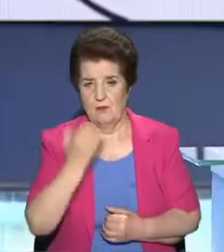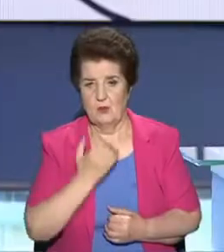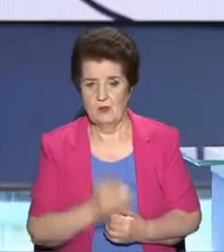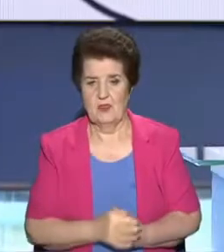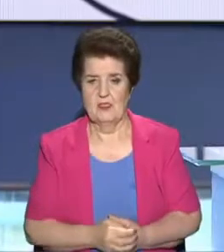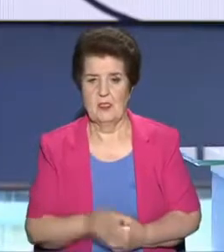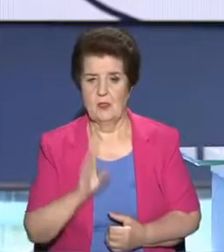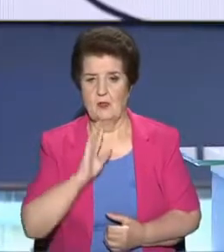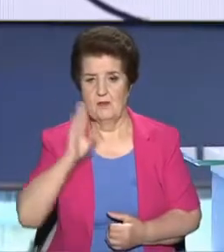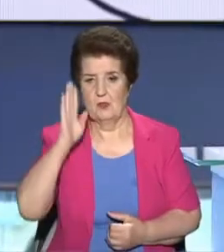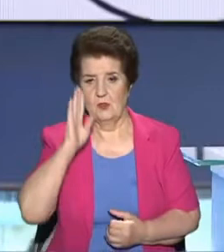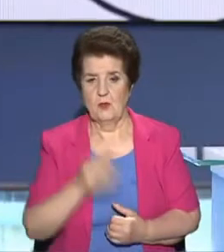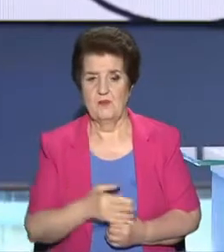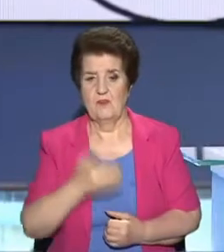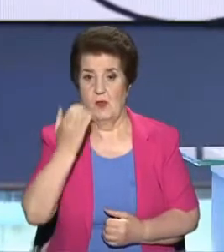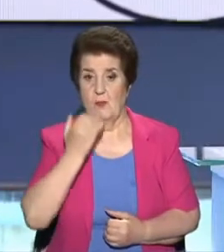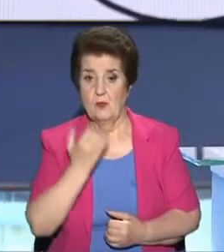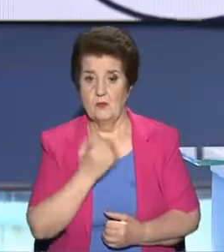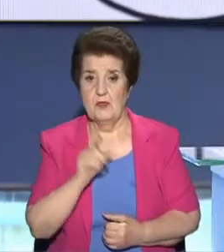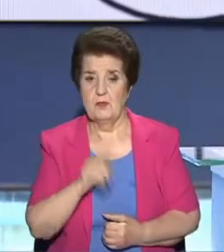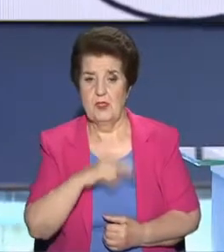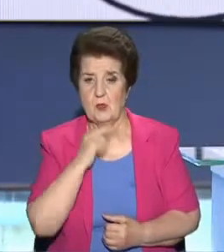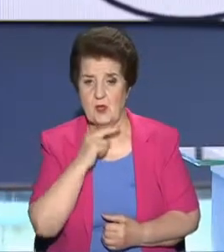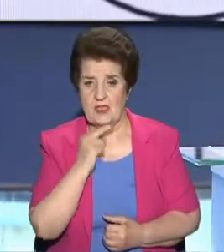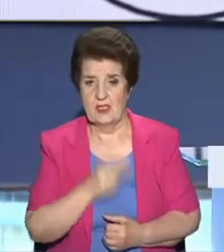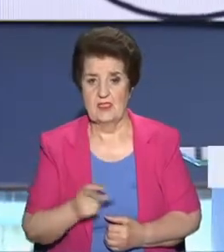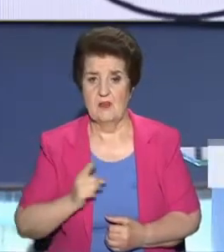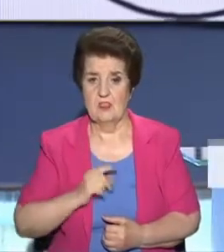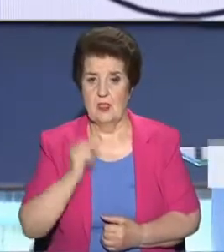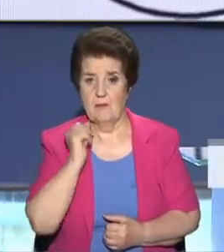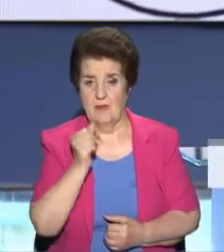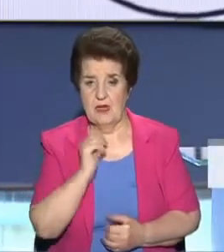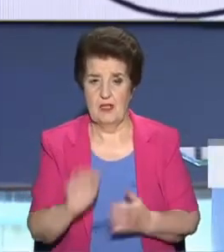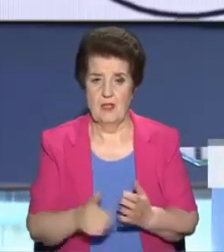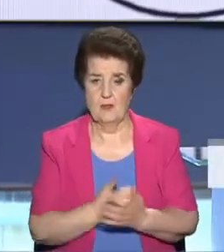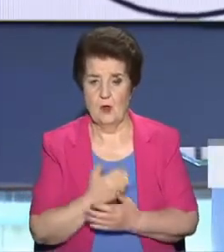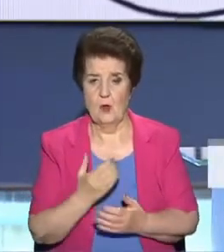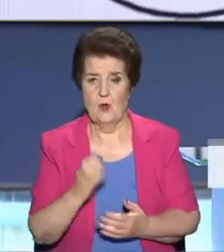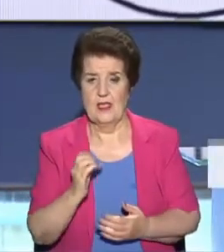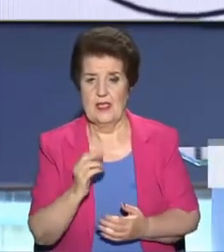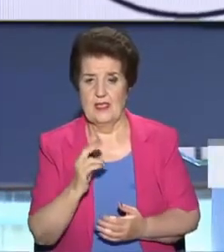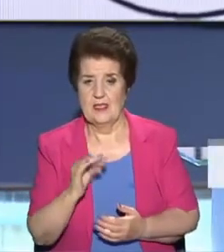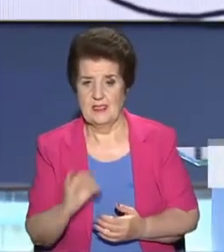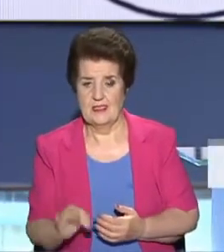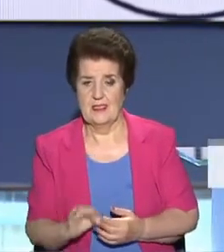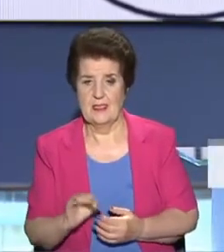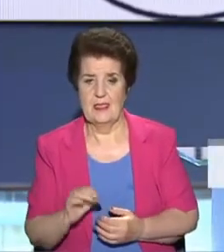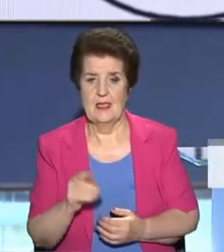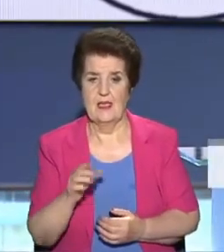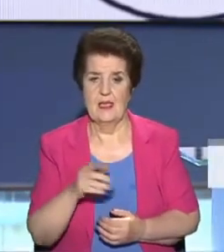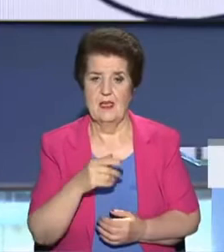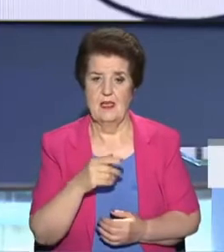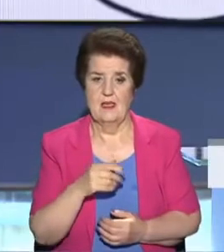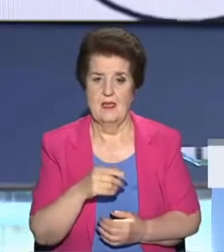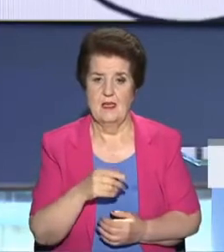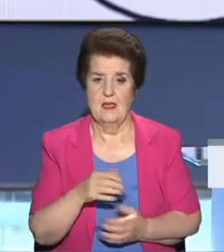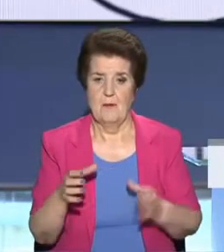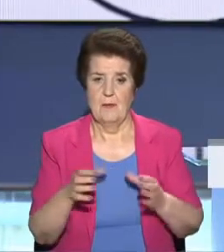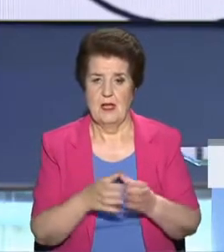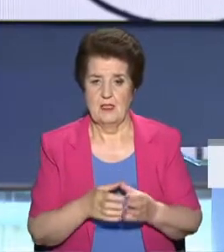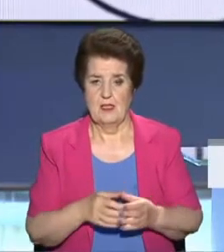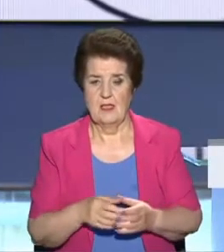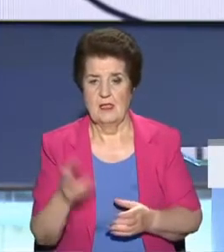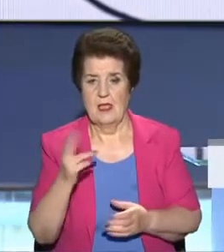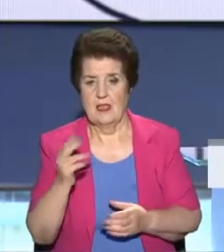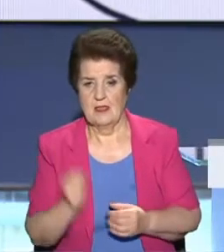doamnelor și domnilor vă mulțumesc pentru atenție Vă aștept mâine la o nouă ediție de dezbateri cu următorii candidați este vorba de plată Partidul